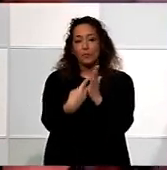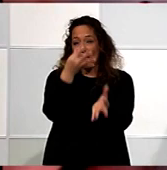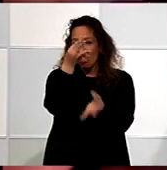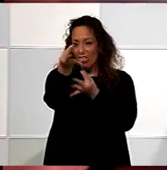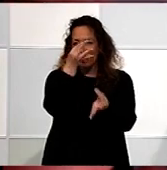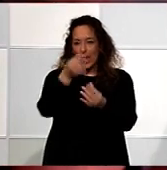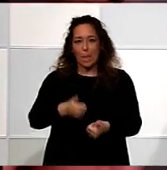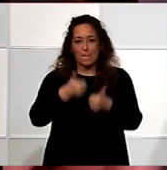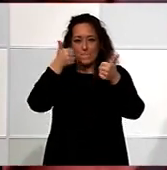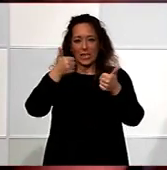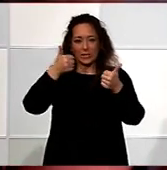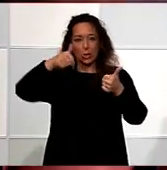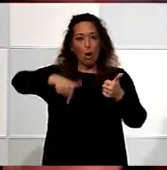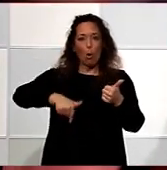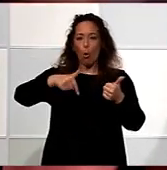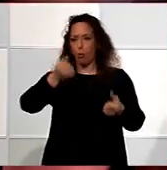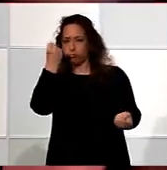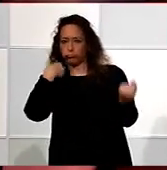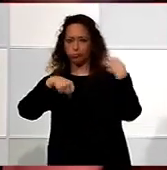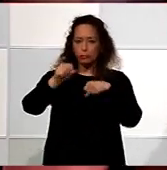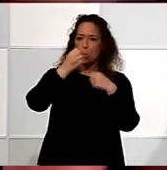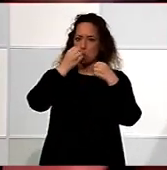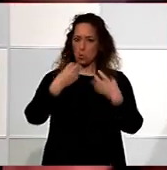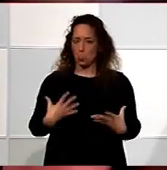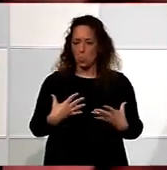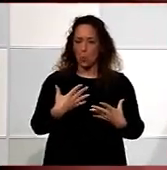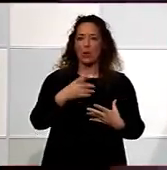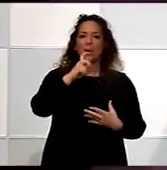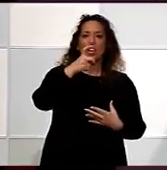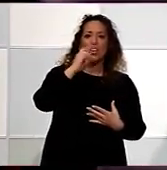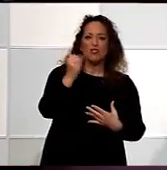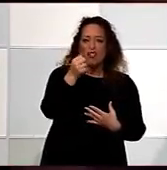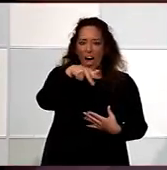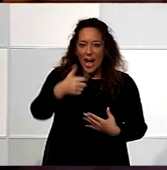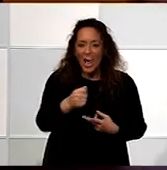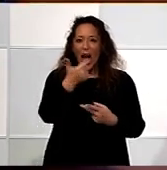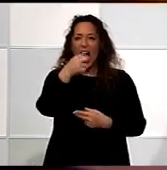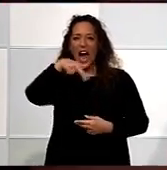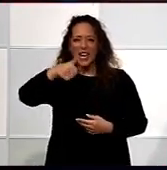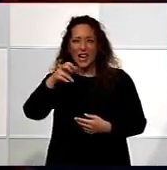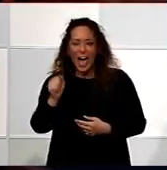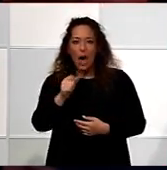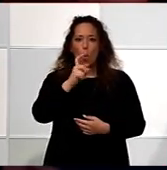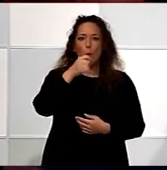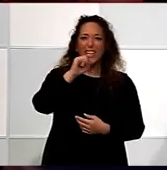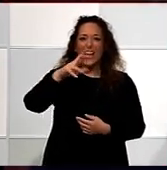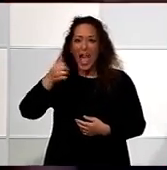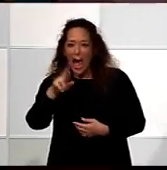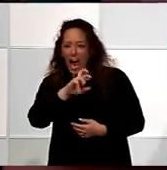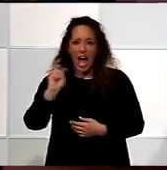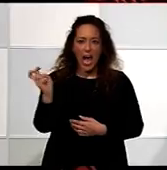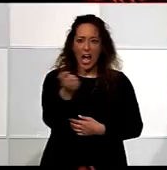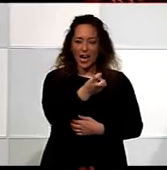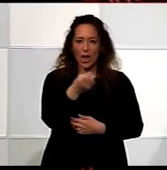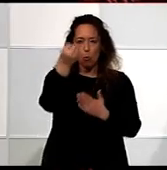tots els nens que, per exemple, avui han fet Bondat de la Bona. La Jana, l'Arnau, la Chiara... Carai, doncs la llibreta blava ben plena, ben plena. Jo no he